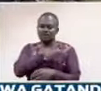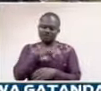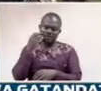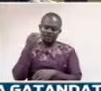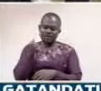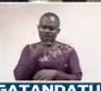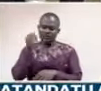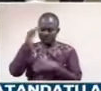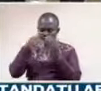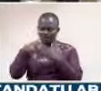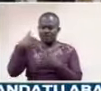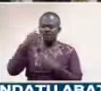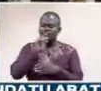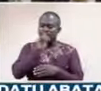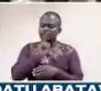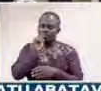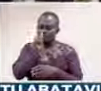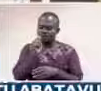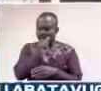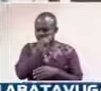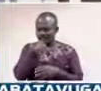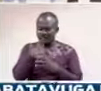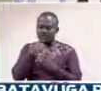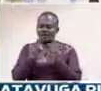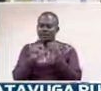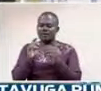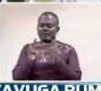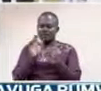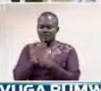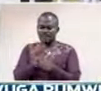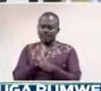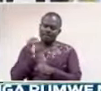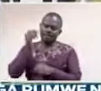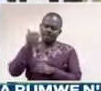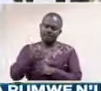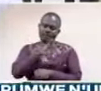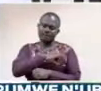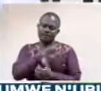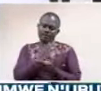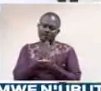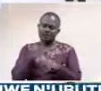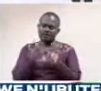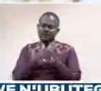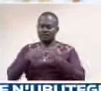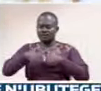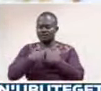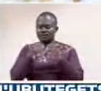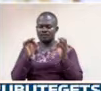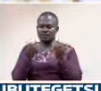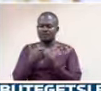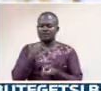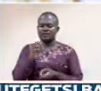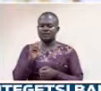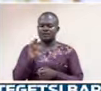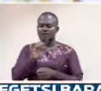kwezi ngo akomeze abika ibanga ko muri urwo rugo haba hashyinguye abantu nyuma yaho uwo mushahara utangiriye guhagarara ndetse no kugirana amakimbirane mu muryango wa